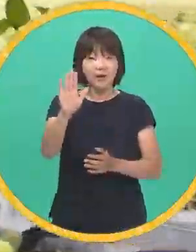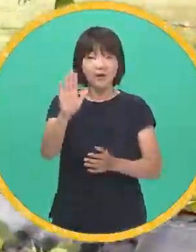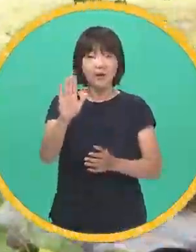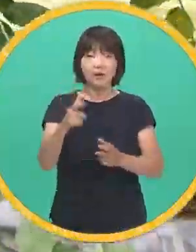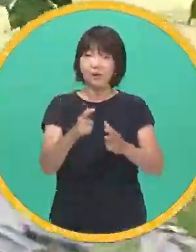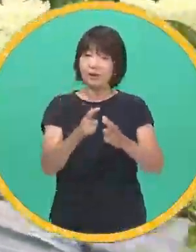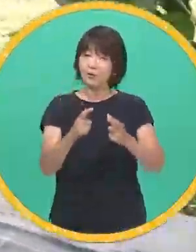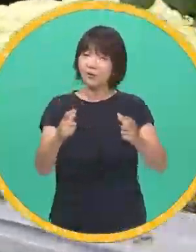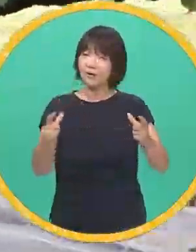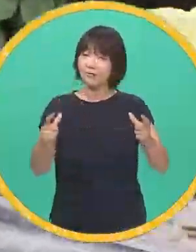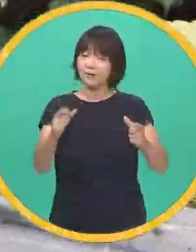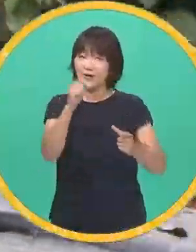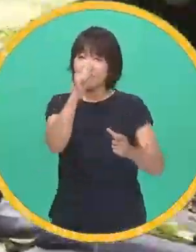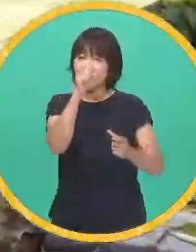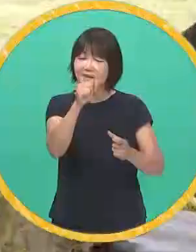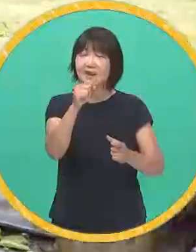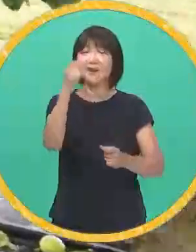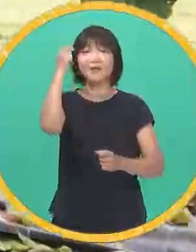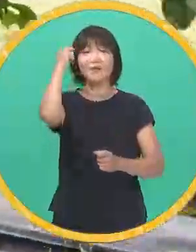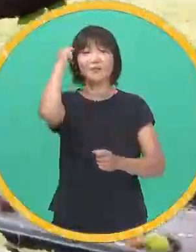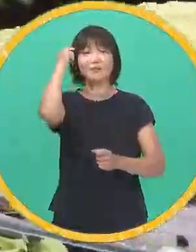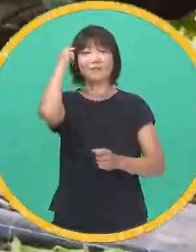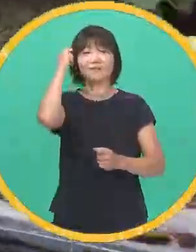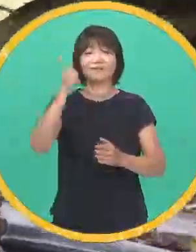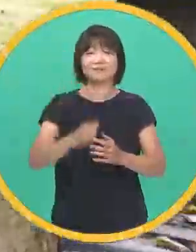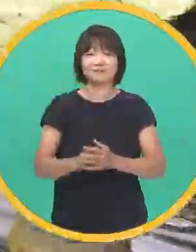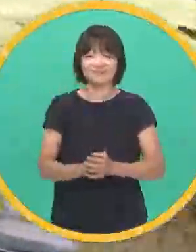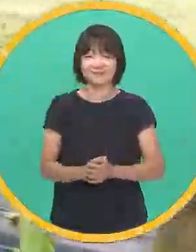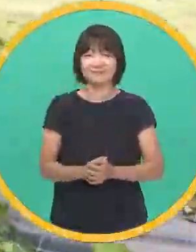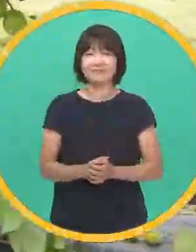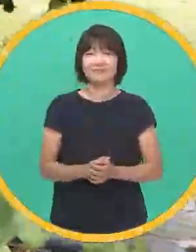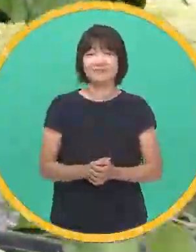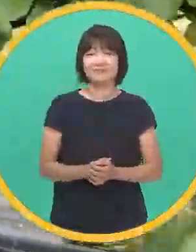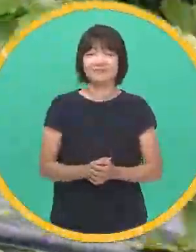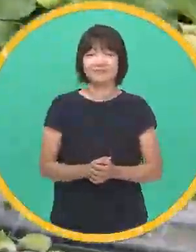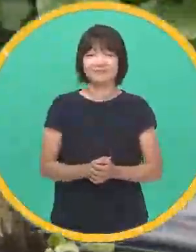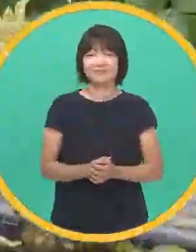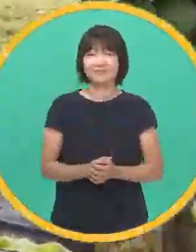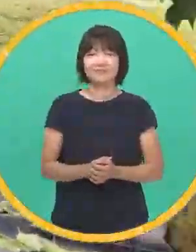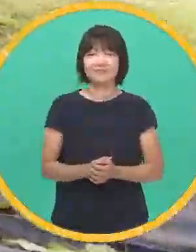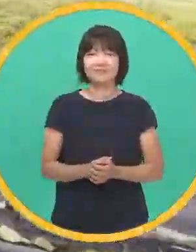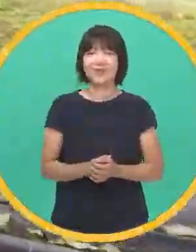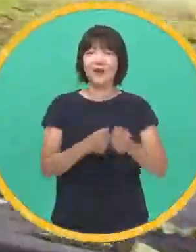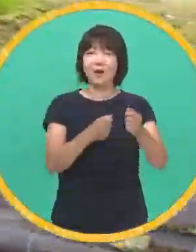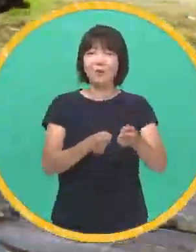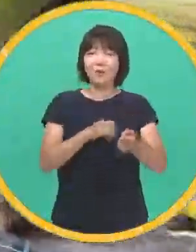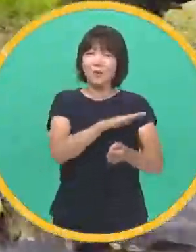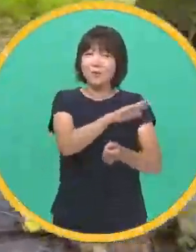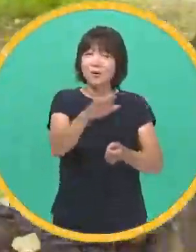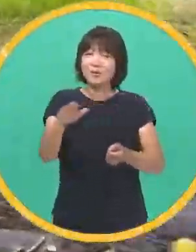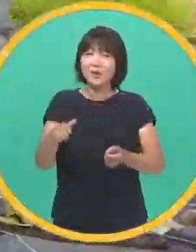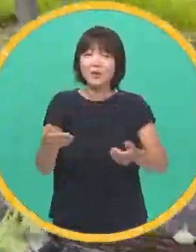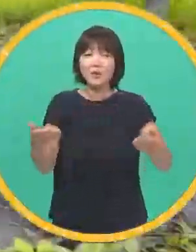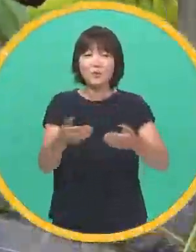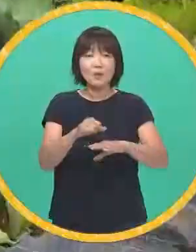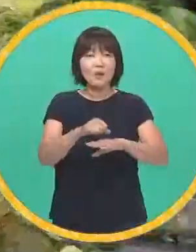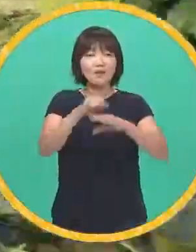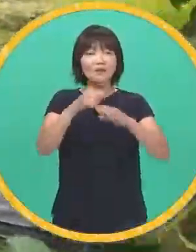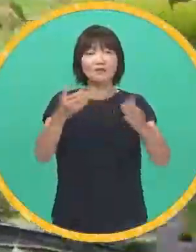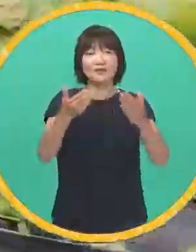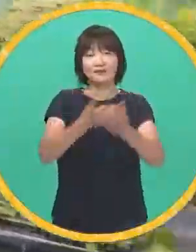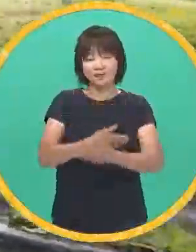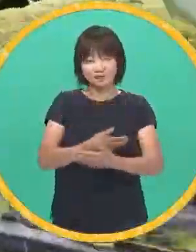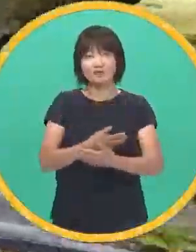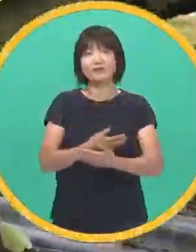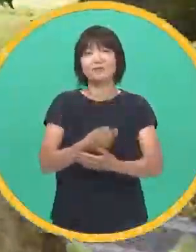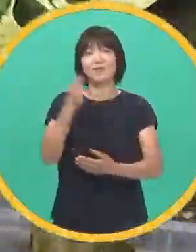広がっていくんですこうといいなぁと思っています値上がるとどんどんで繁栄のお母さんもどんどん楽になっ